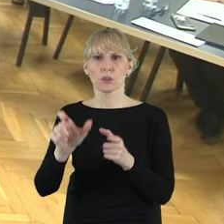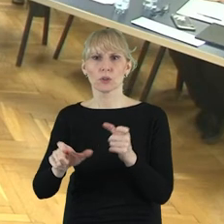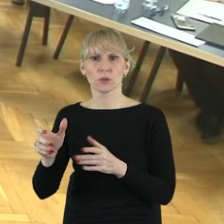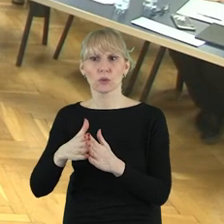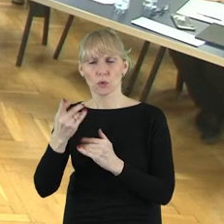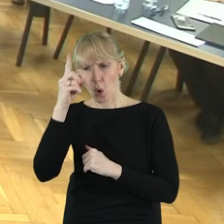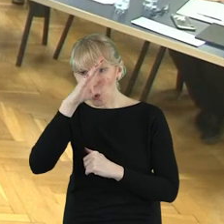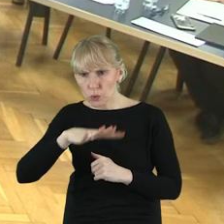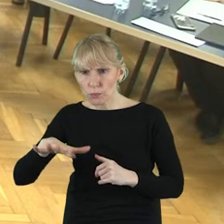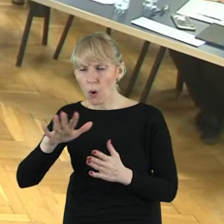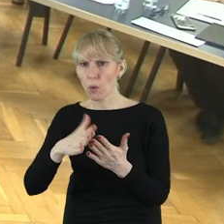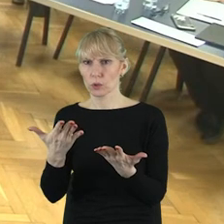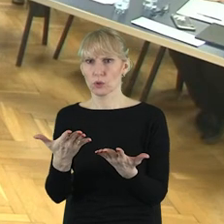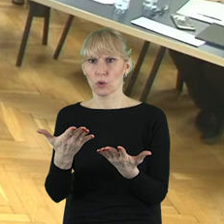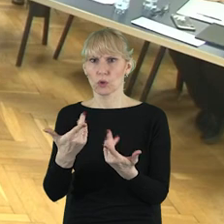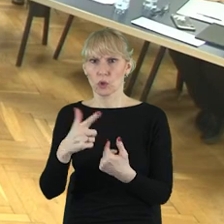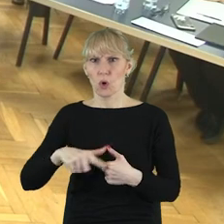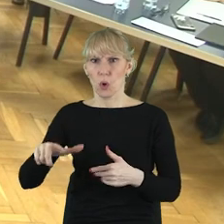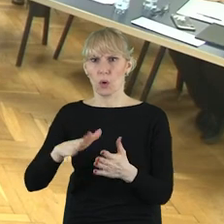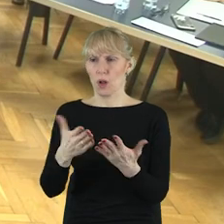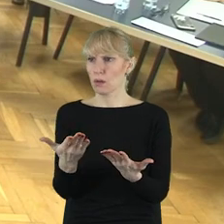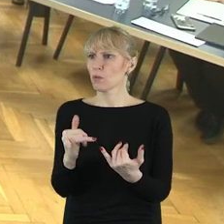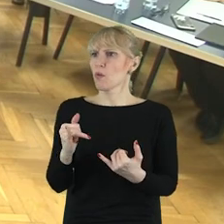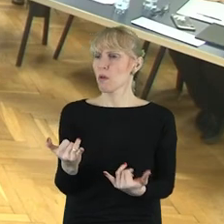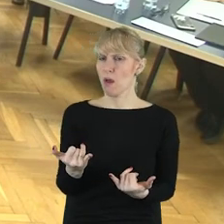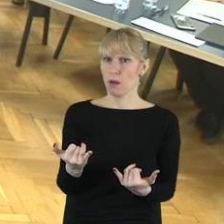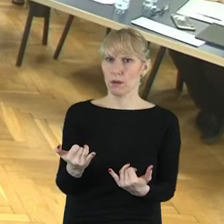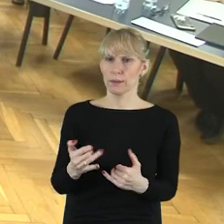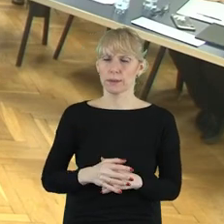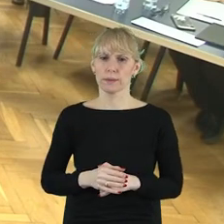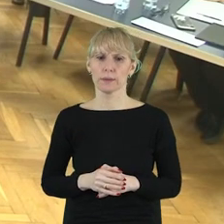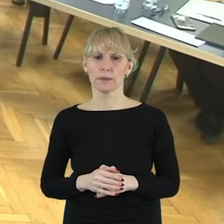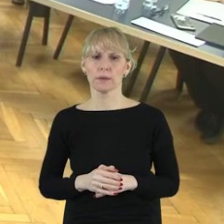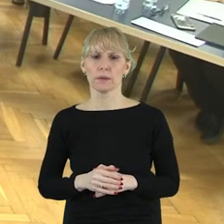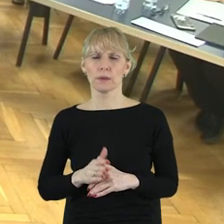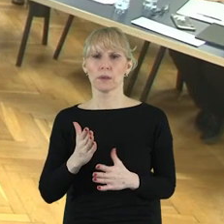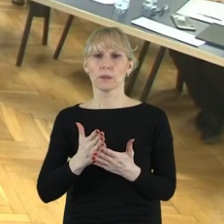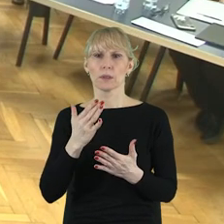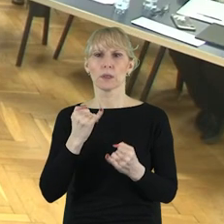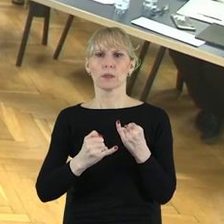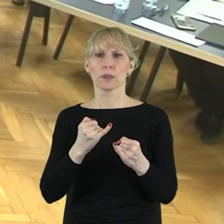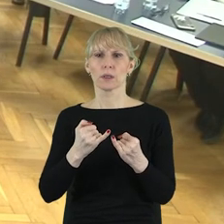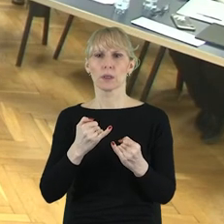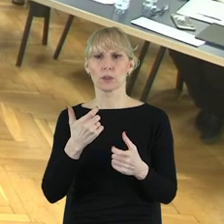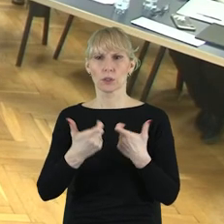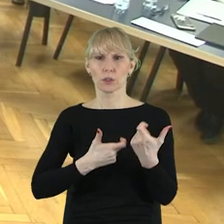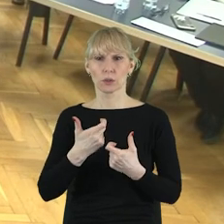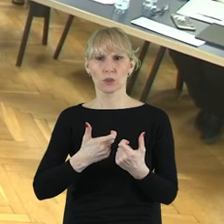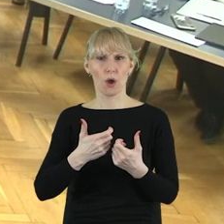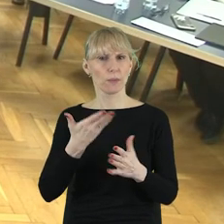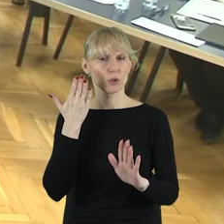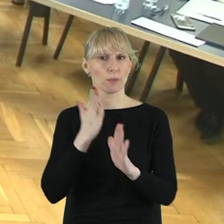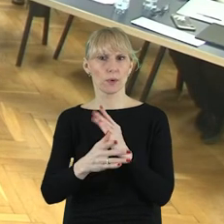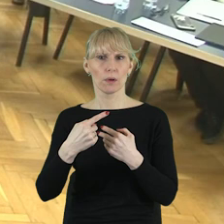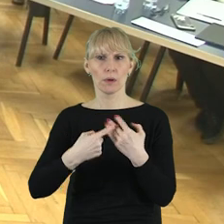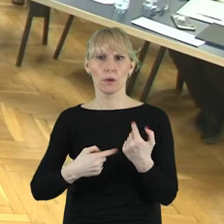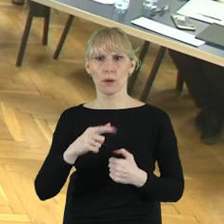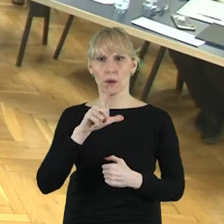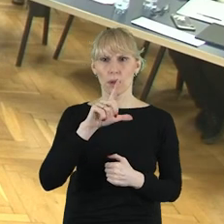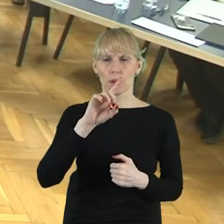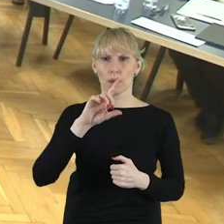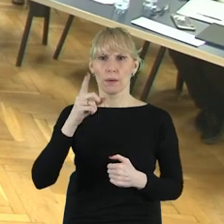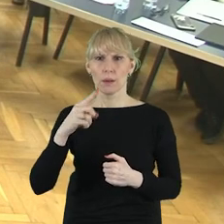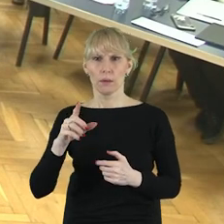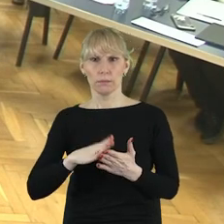ogół społeczności lokalnej, zwłaszcza w kilku powiatach? No raczej nie. Jeśli by zrobić prosty rachunek na przykładzie